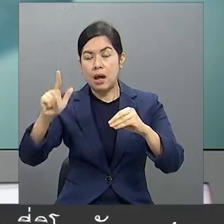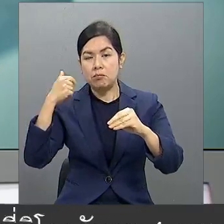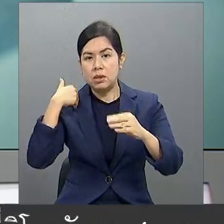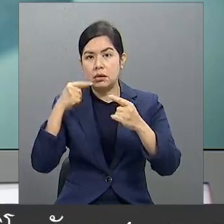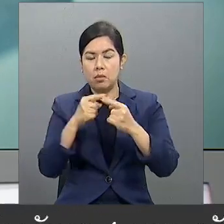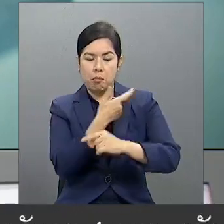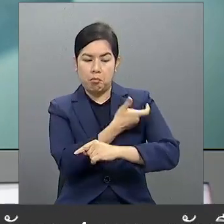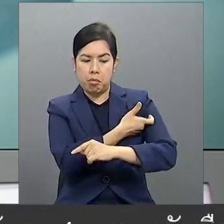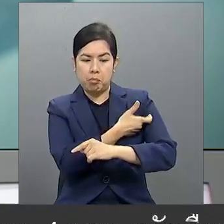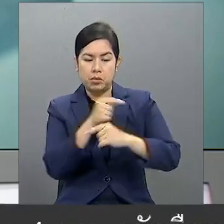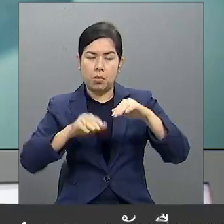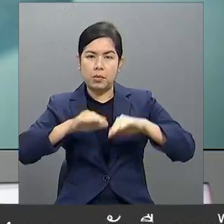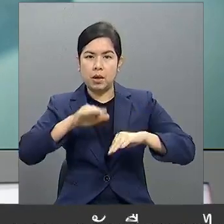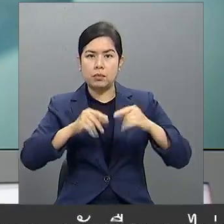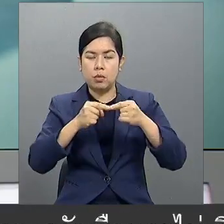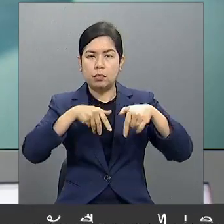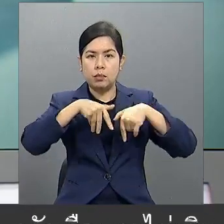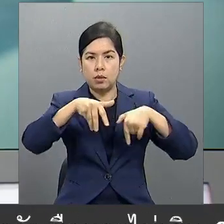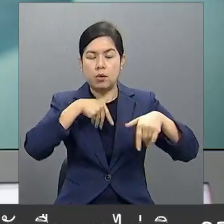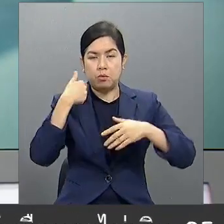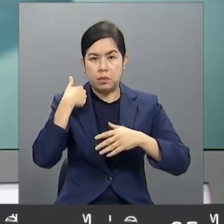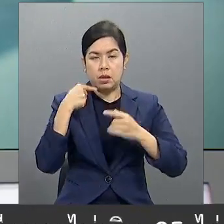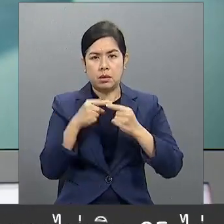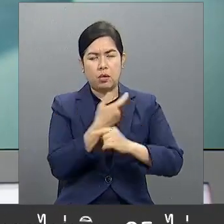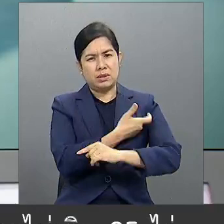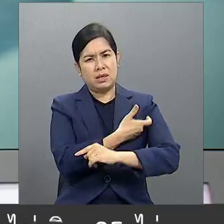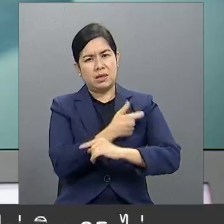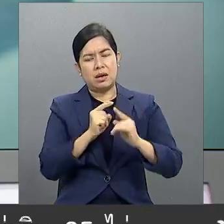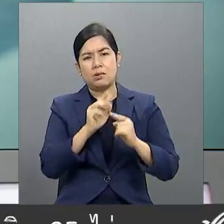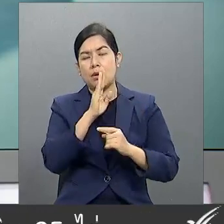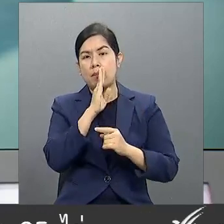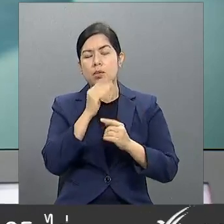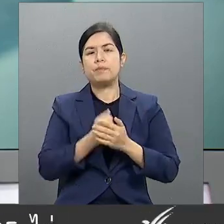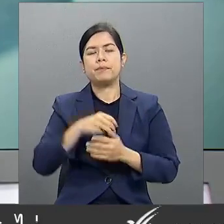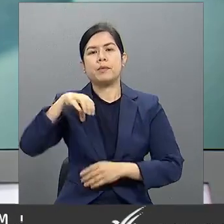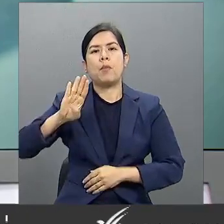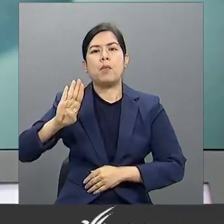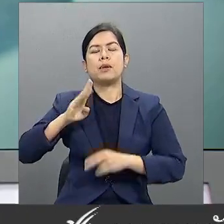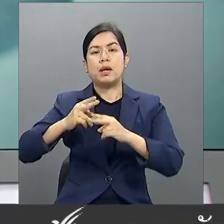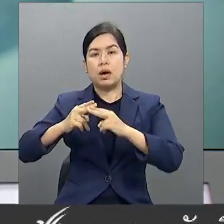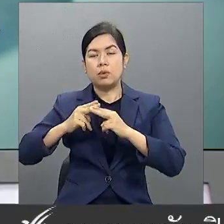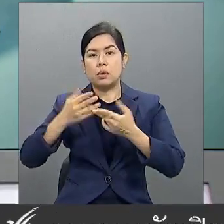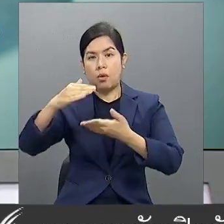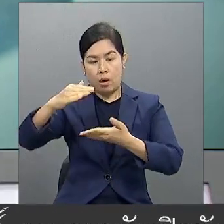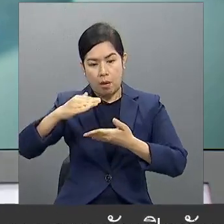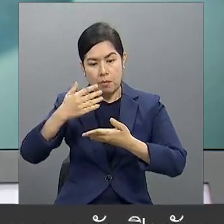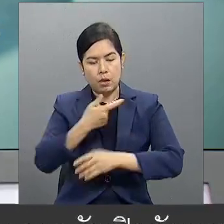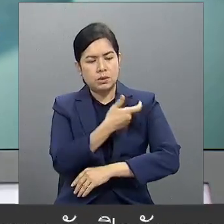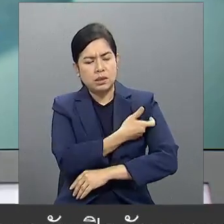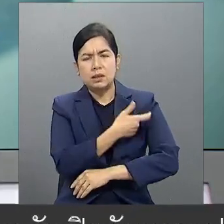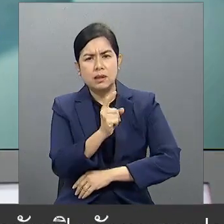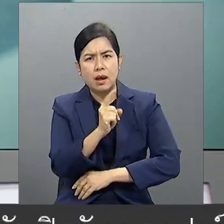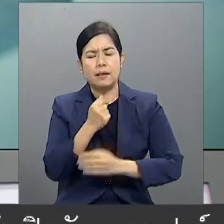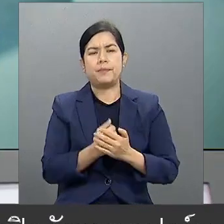แล้วเอกชนถ้ารับมาเนี่ยเขาจะไปฉีดใครที่ไหนคุณผู้ชมต้องไม่ลืมนะคะว่าการฉีดวัคซีนมีลำดับได้มาแต่ละล็อต